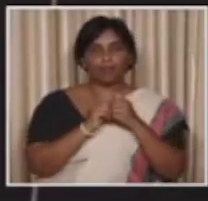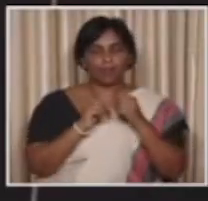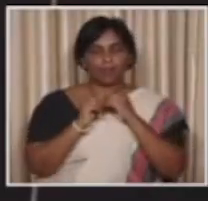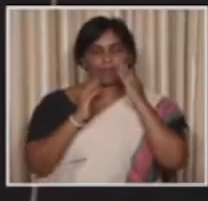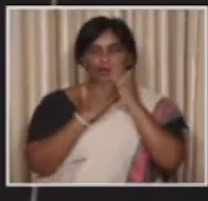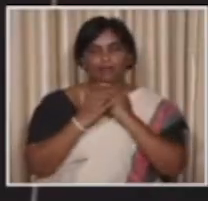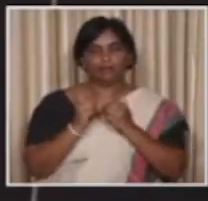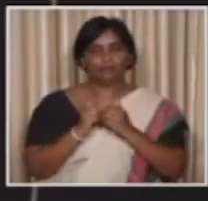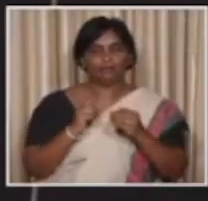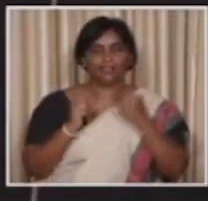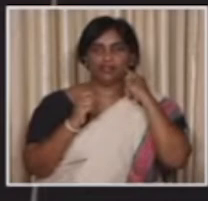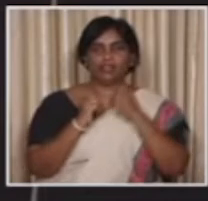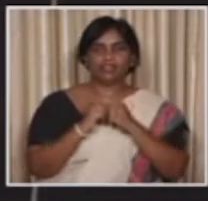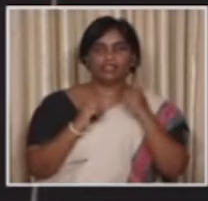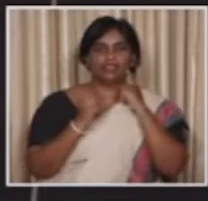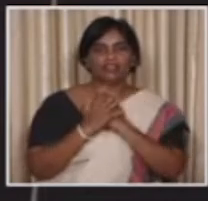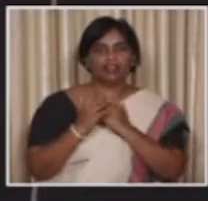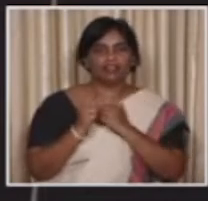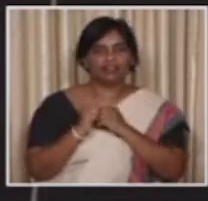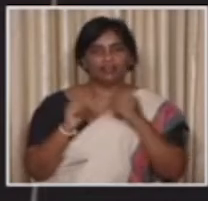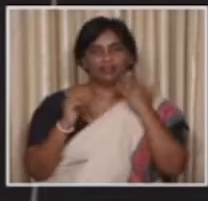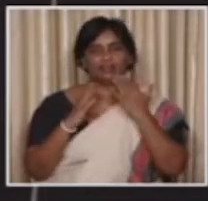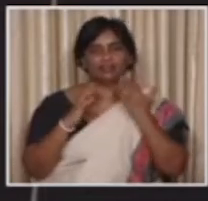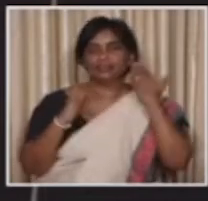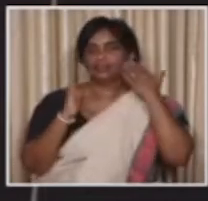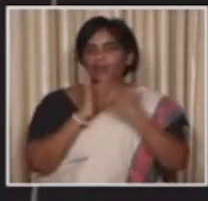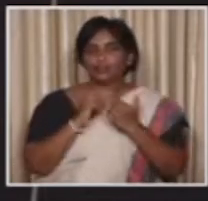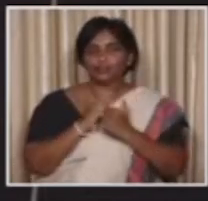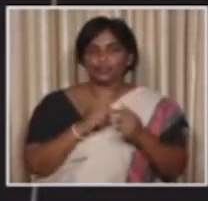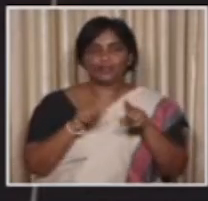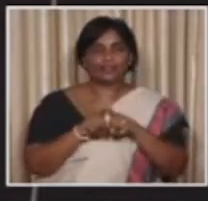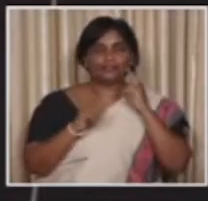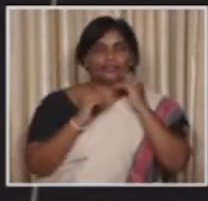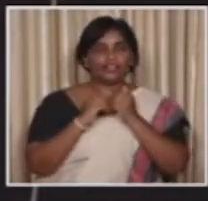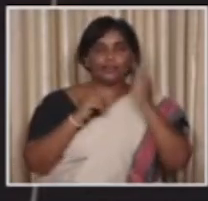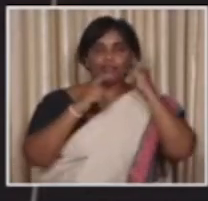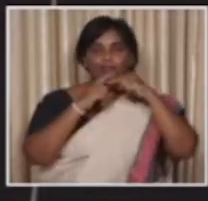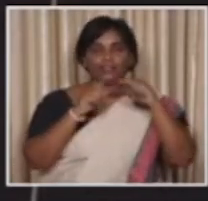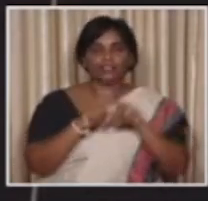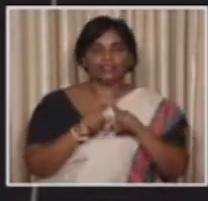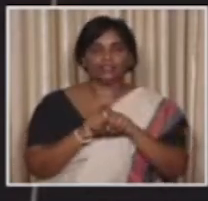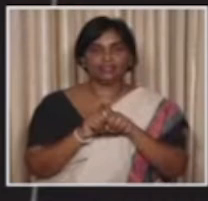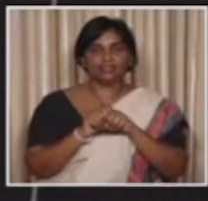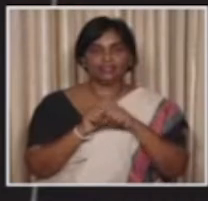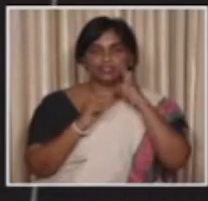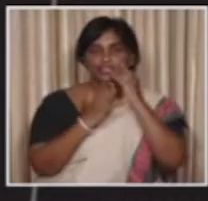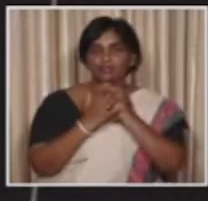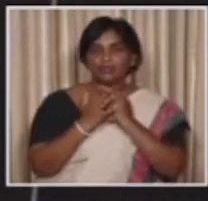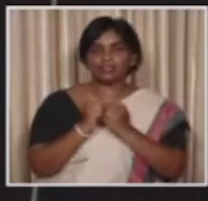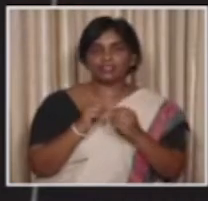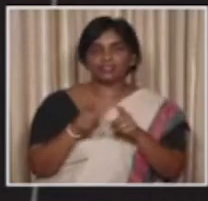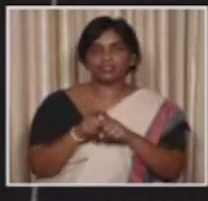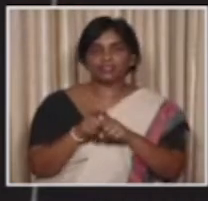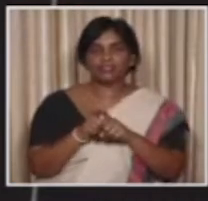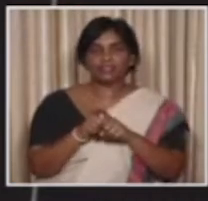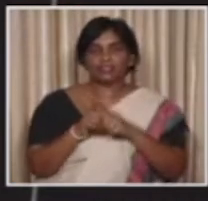ගන්නකොට මෙරටේ තිබුණ ආර්ථික තත්ත්වයත් ඒ වගේම අද වෙනකොට මෙරටේ පත් වෙලා තියෙන